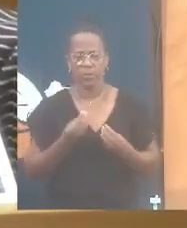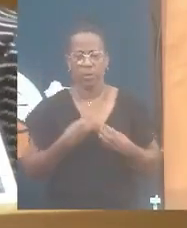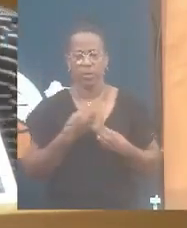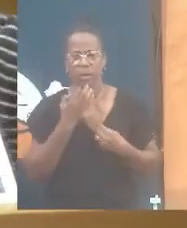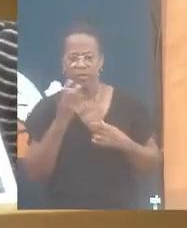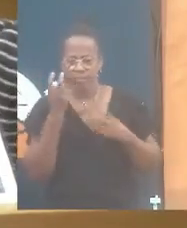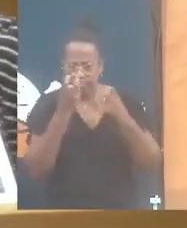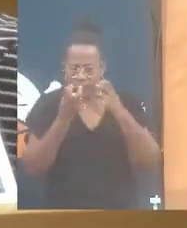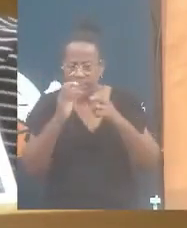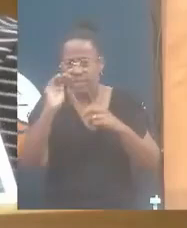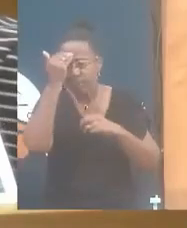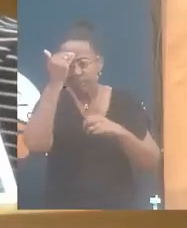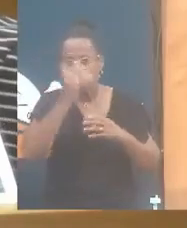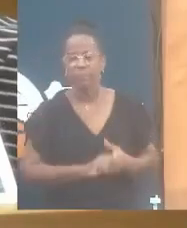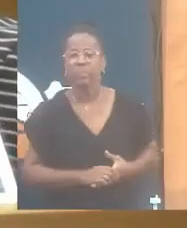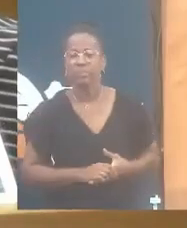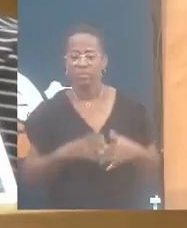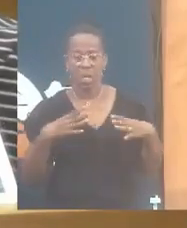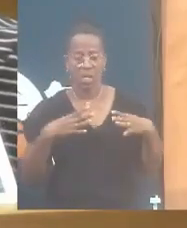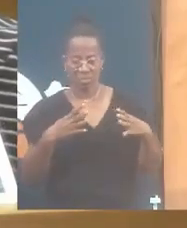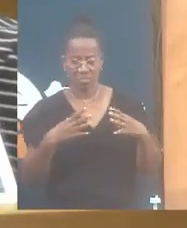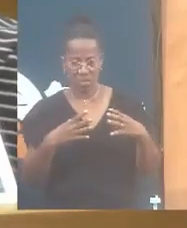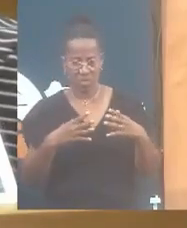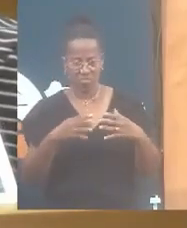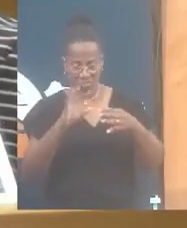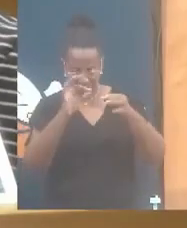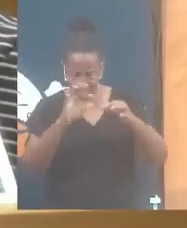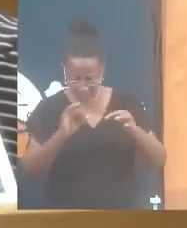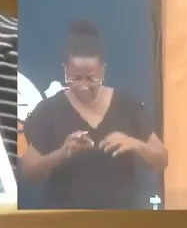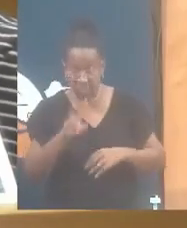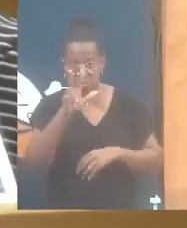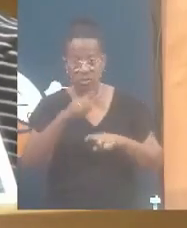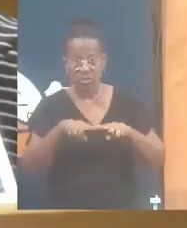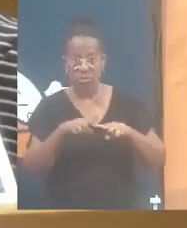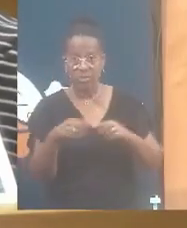voyez, l'engagement tient sur 3 lignes. 3 lignes.